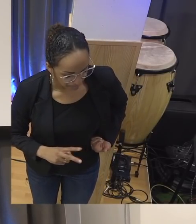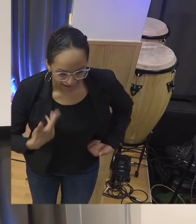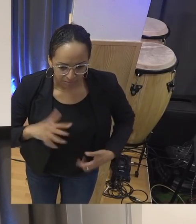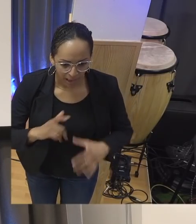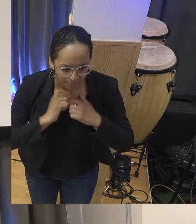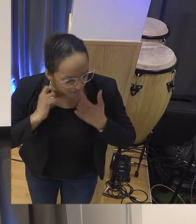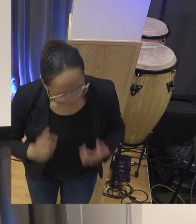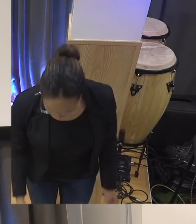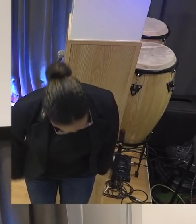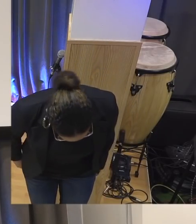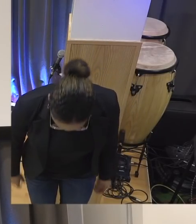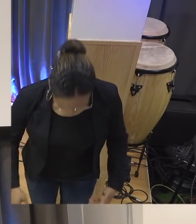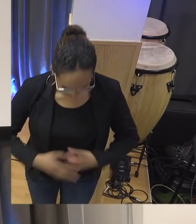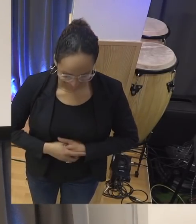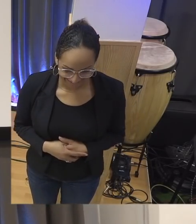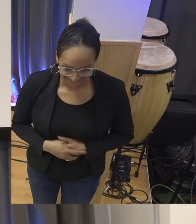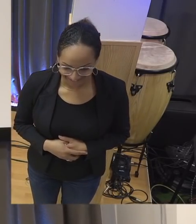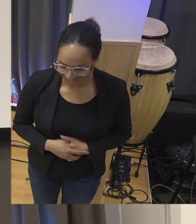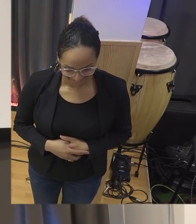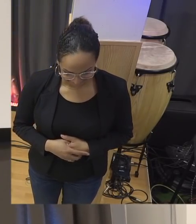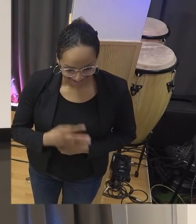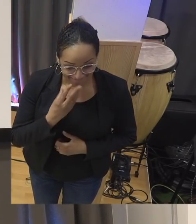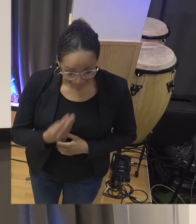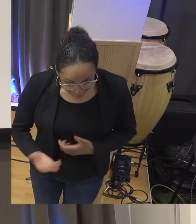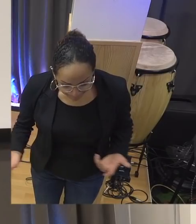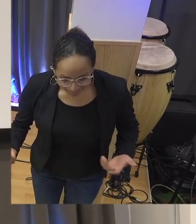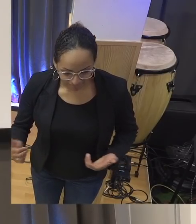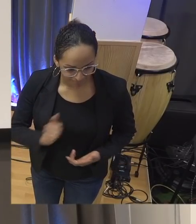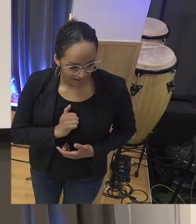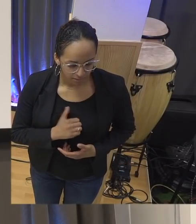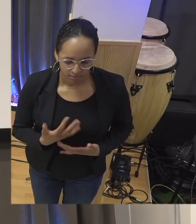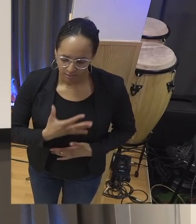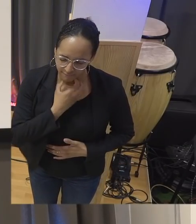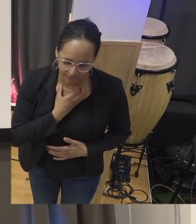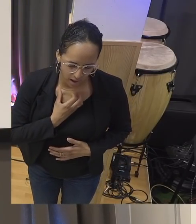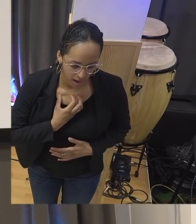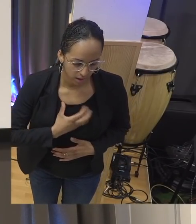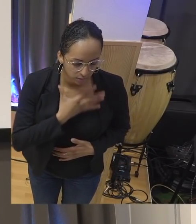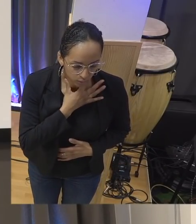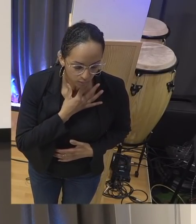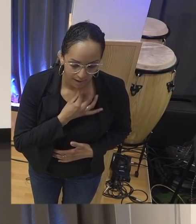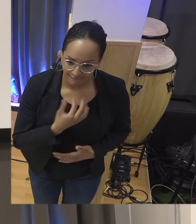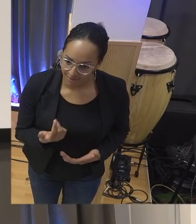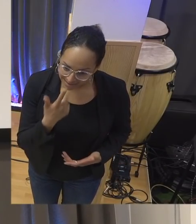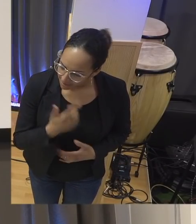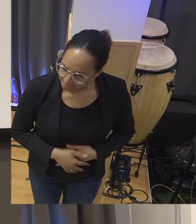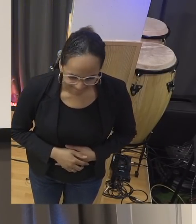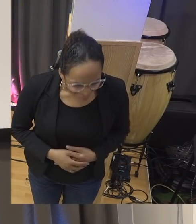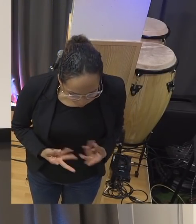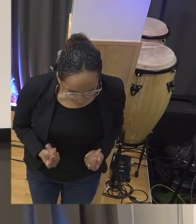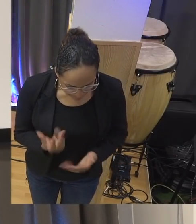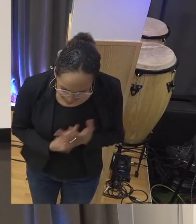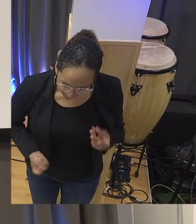l'imam évangélique, et j'avais encore faim, j'avais encore soif. Je n'étais pas satisfait.